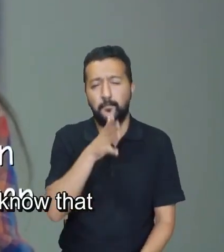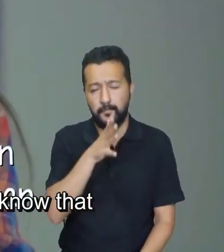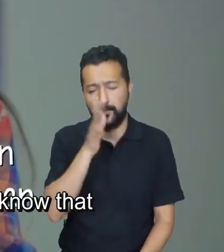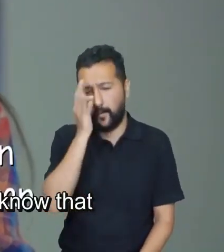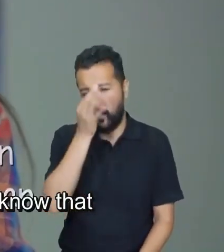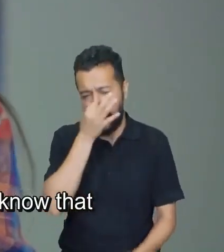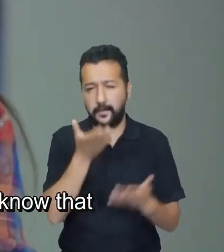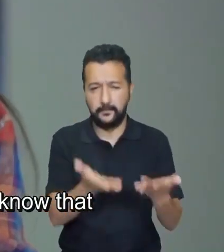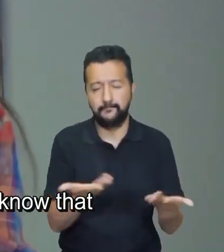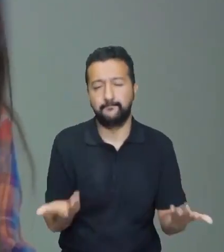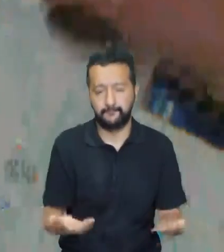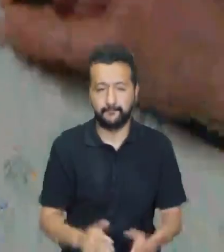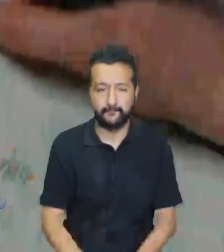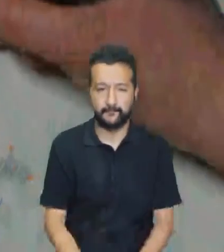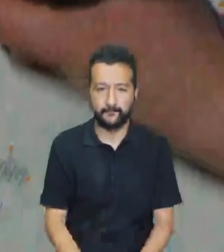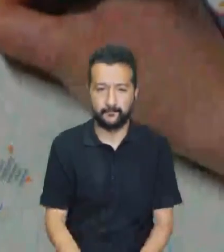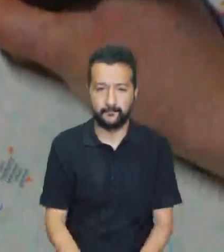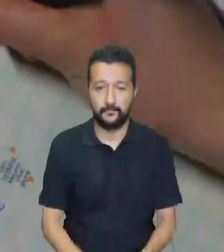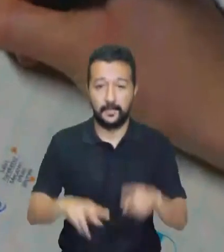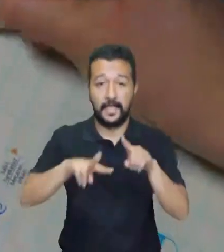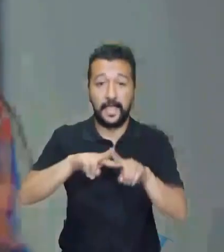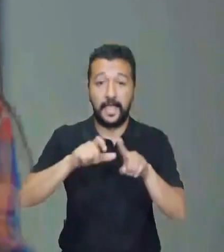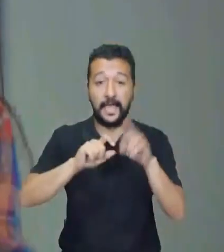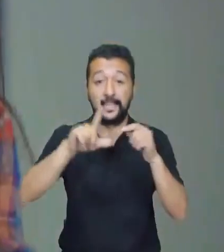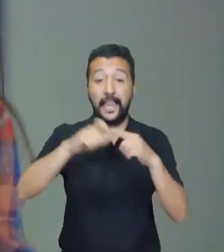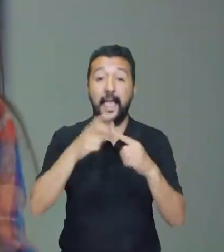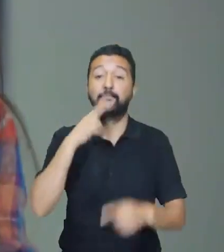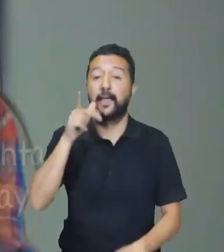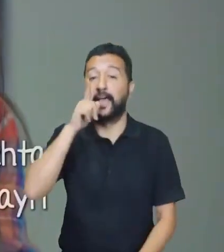için uzaylı olmak gerekir Pampa. Bulmaca çözüyor. Adile abla.